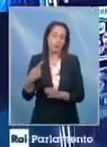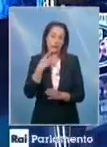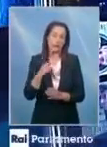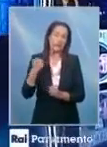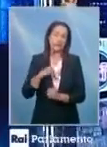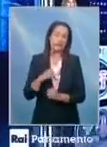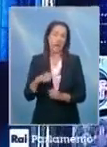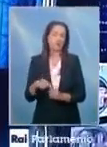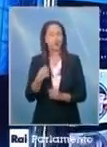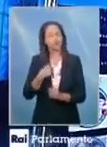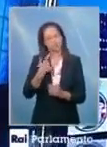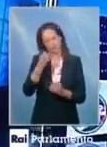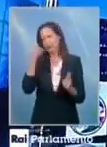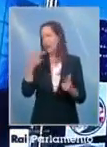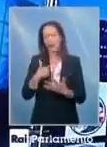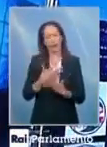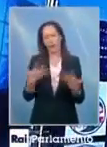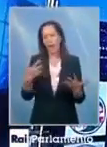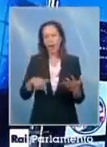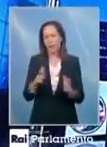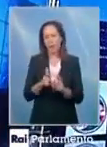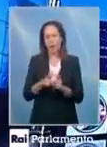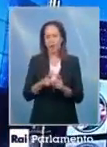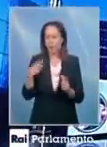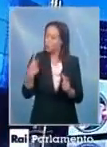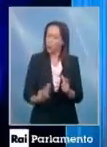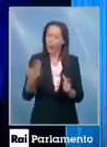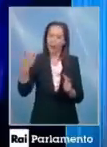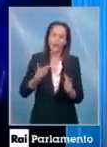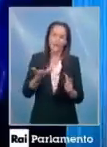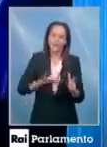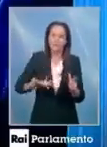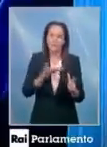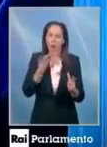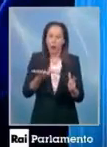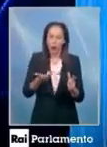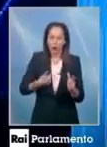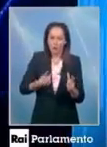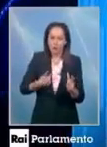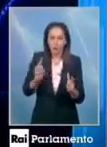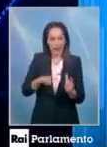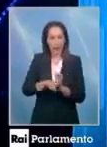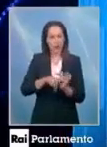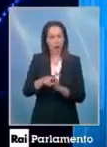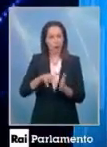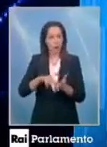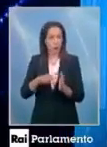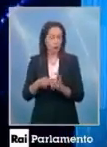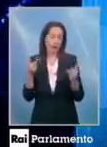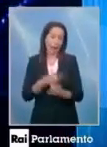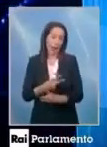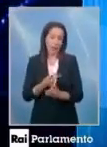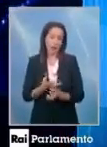di quello che deve essere questa nazione, di cosa c'è stato fatto in questi 2 anni e di come risolvere determinati problemi. Nella realtà dei